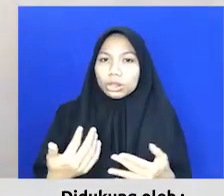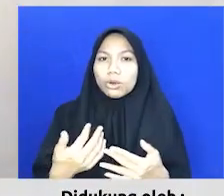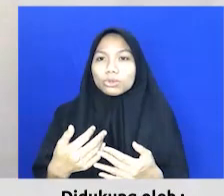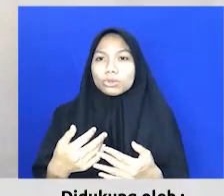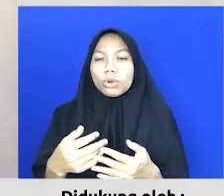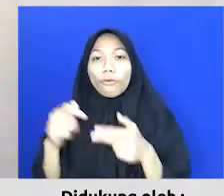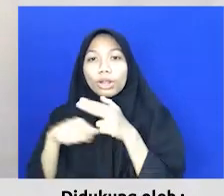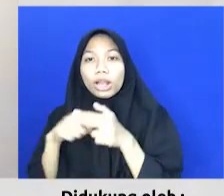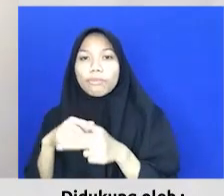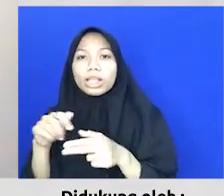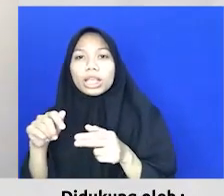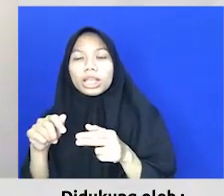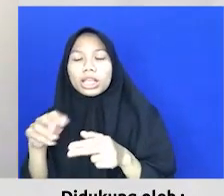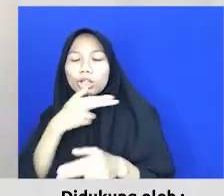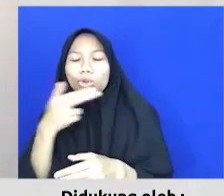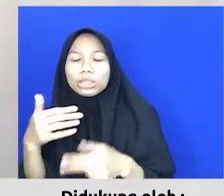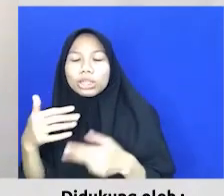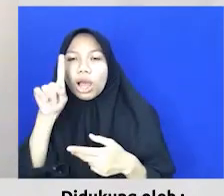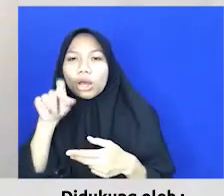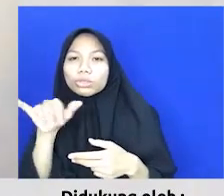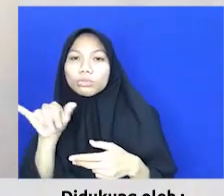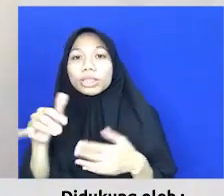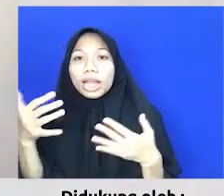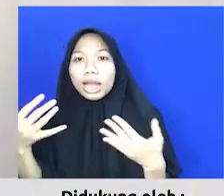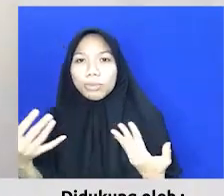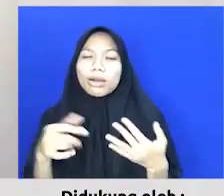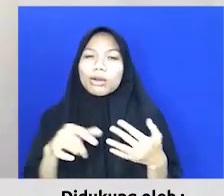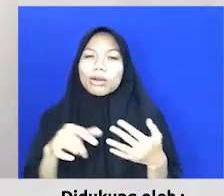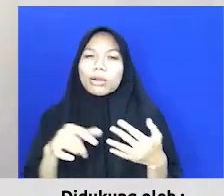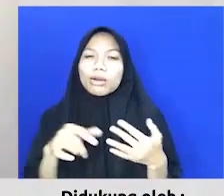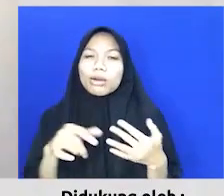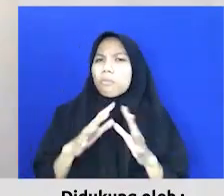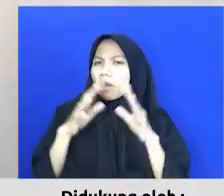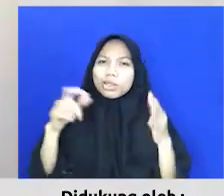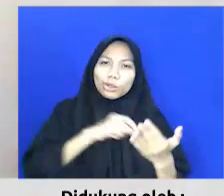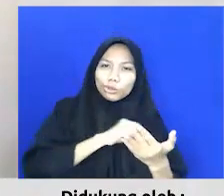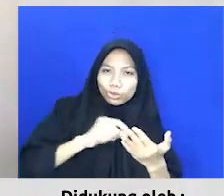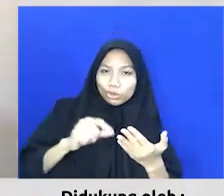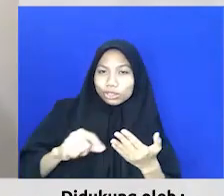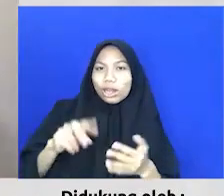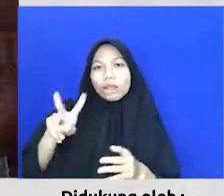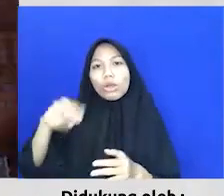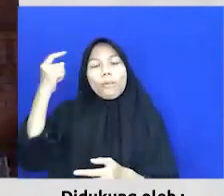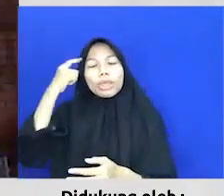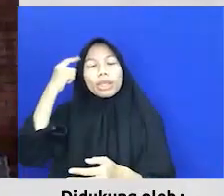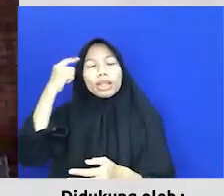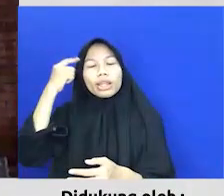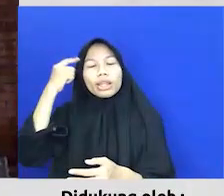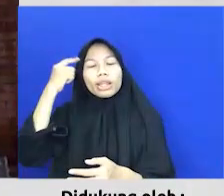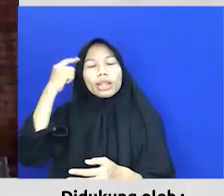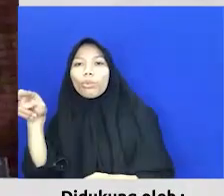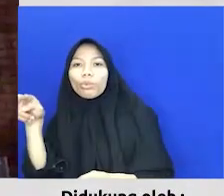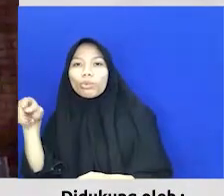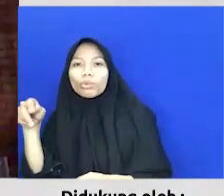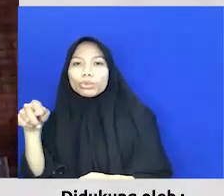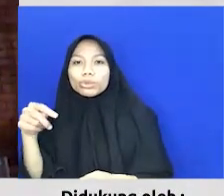ingin memperkenalkan tiga orang panelis atau pembicara atau teman-teman diskusi saya malam ini